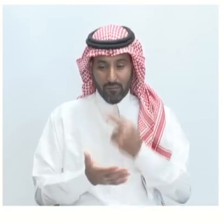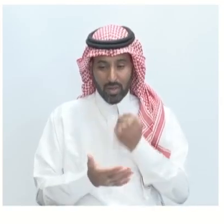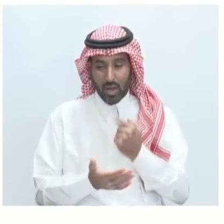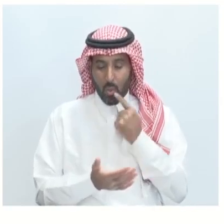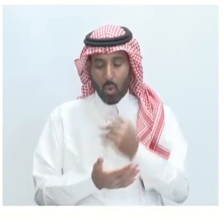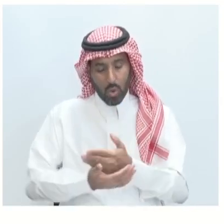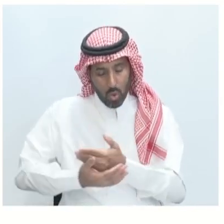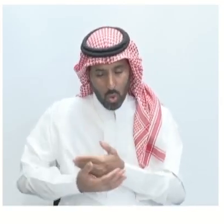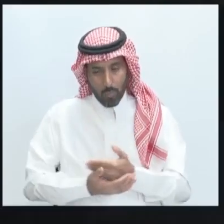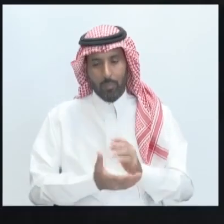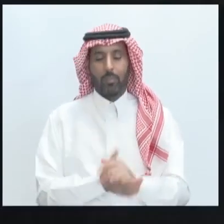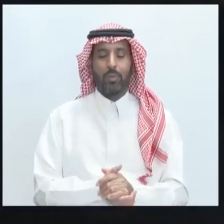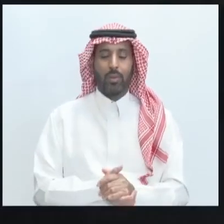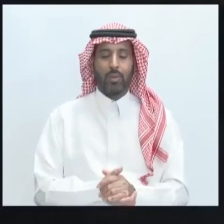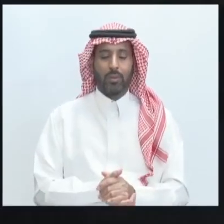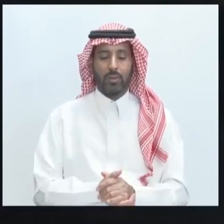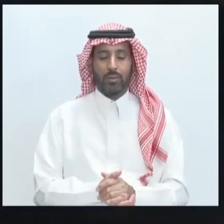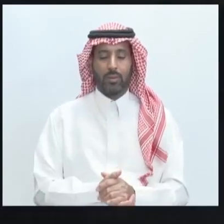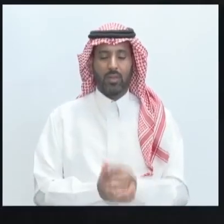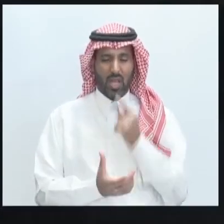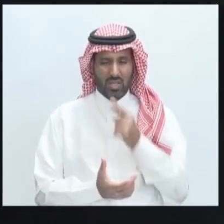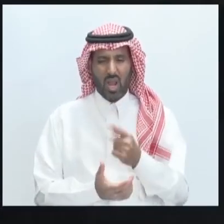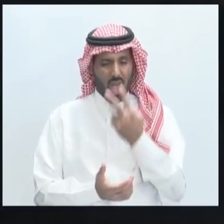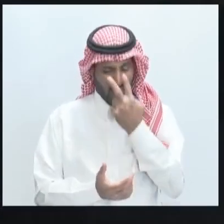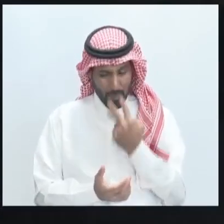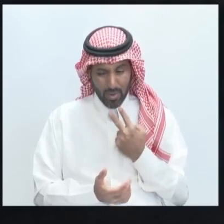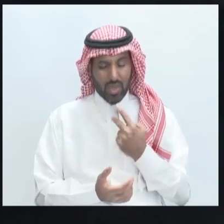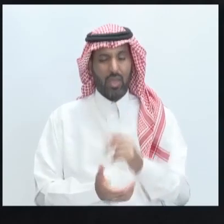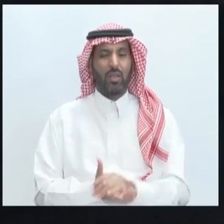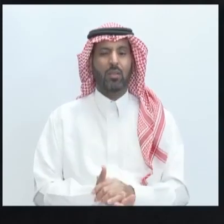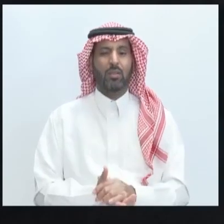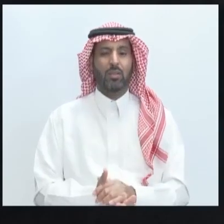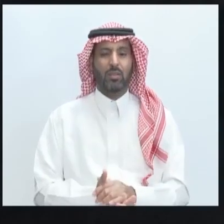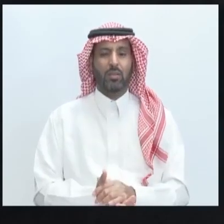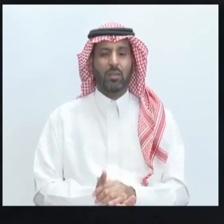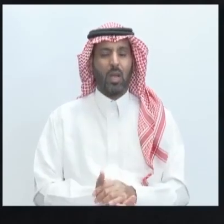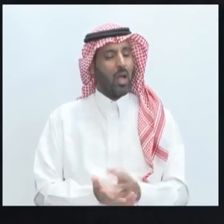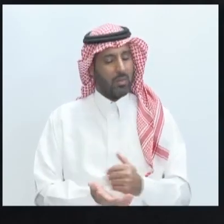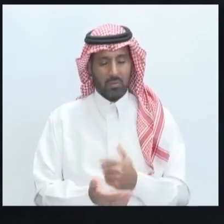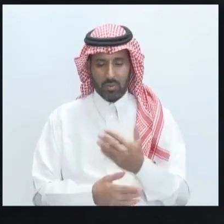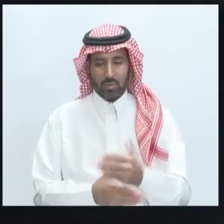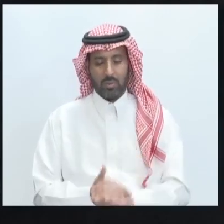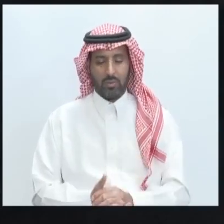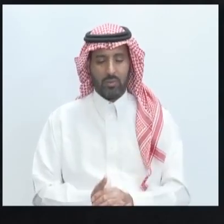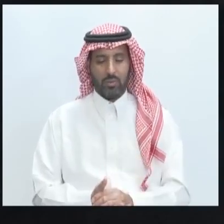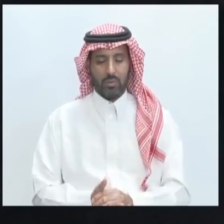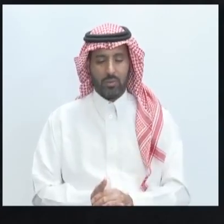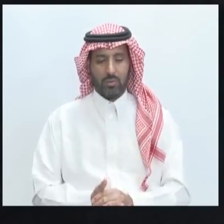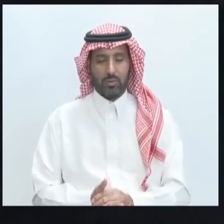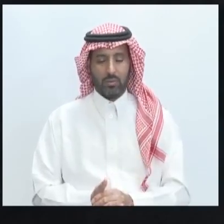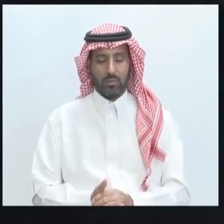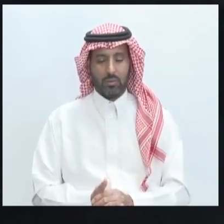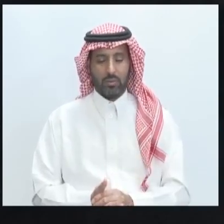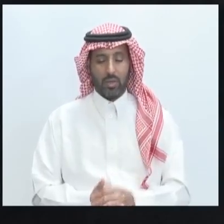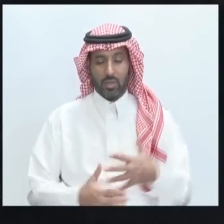والنوم فتجد ان الطفل يصرخ يبكي تجده في حاله عدم ارتياح هي احسنتم